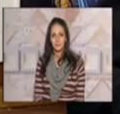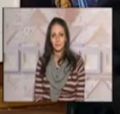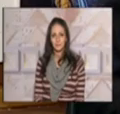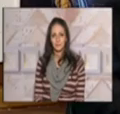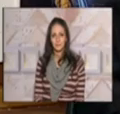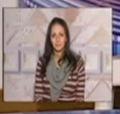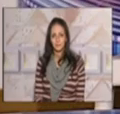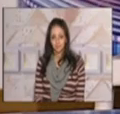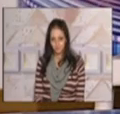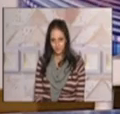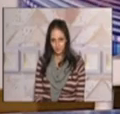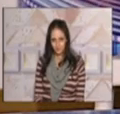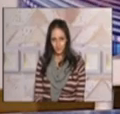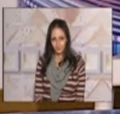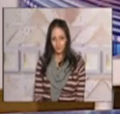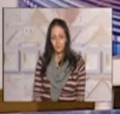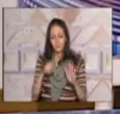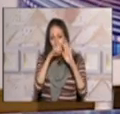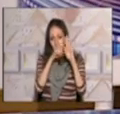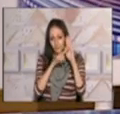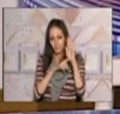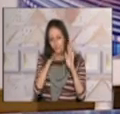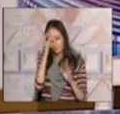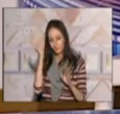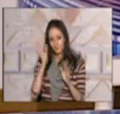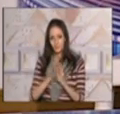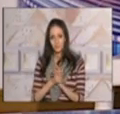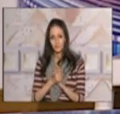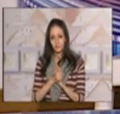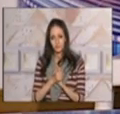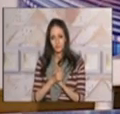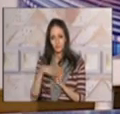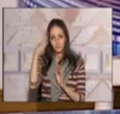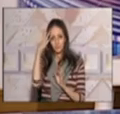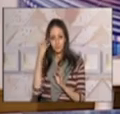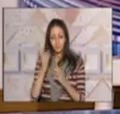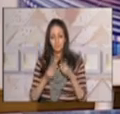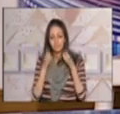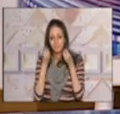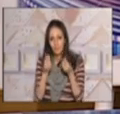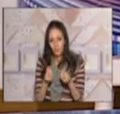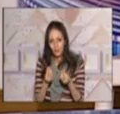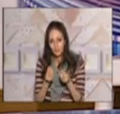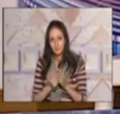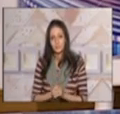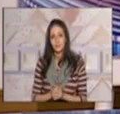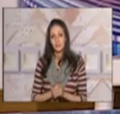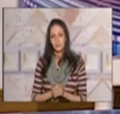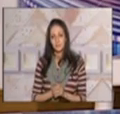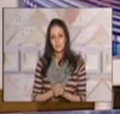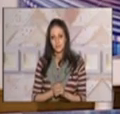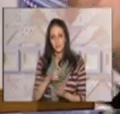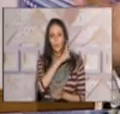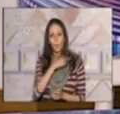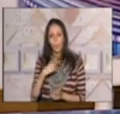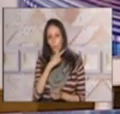حقيقي. ده حقيقي. المعايير خليني ادي مثال مثلا للجوائز المؤسسيه، وهي دي الجائزه يعني